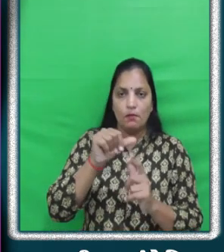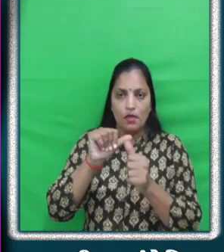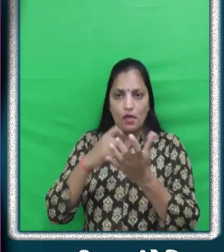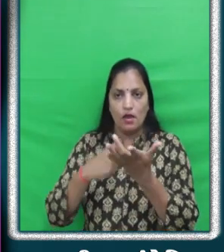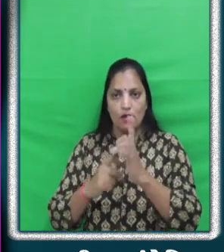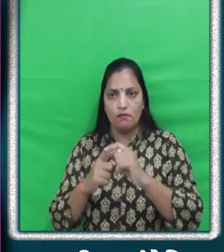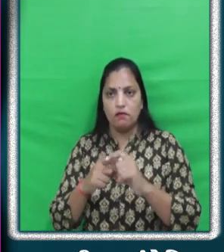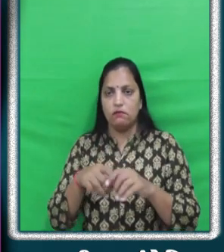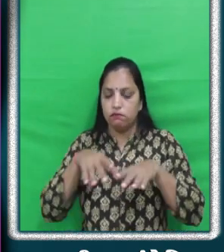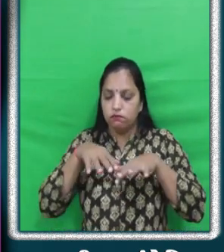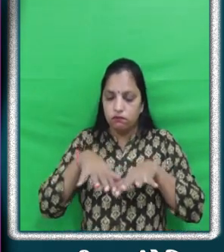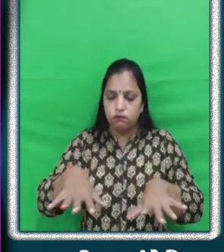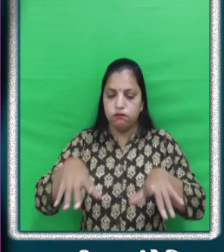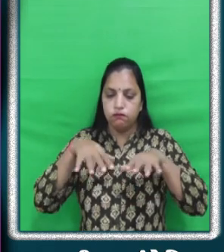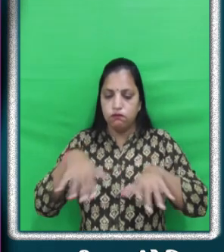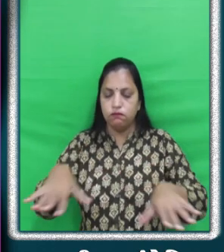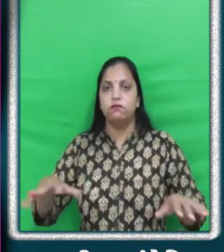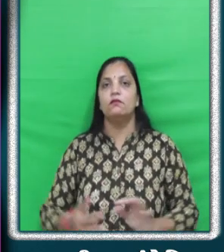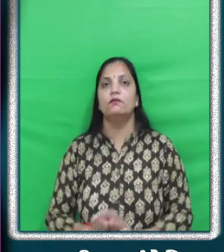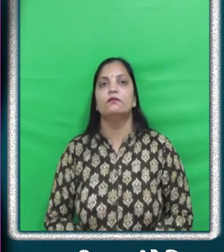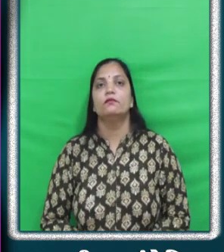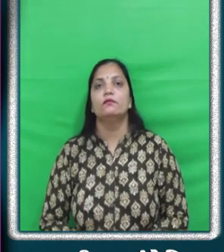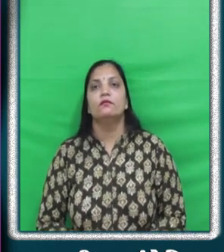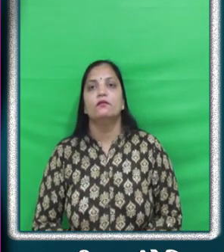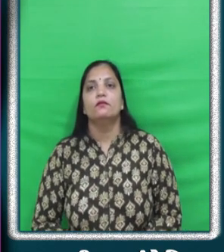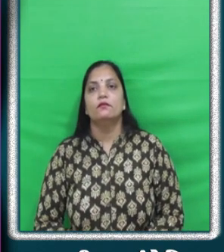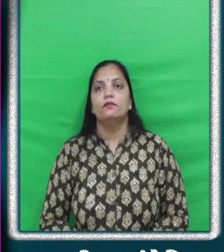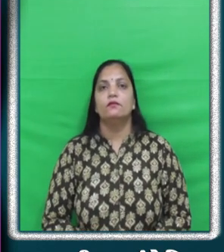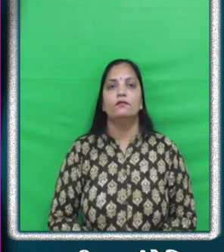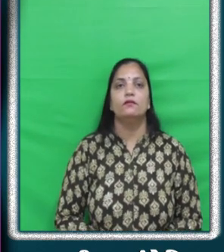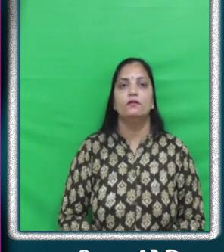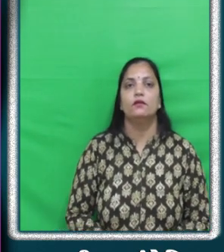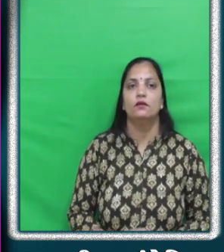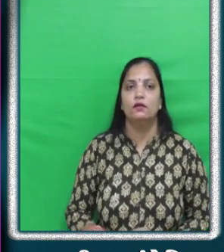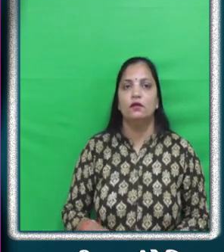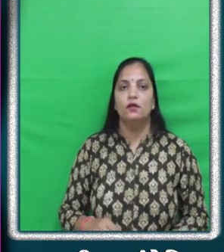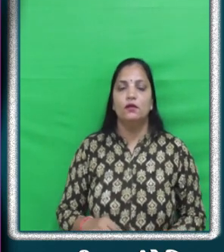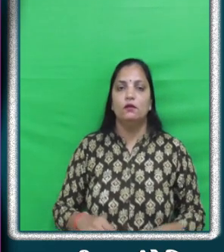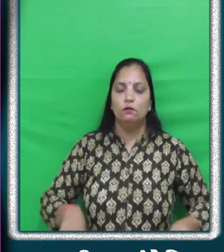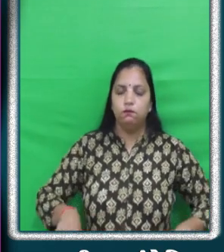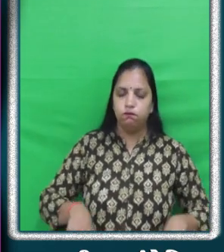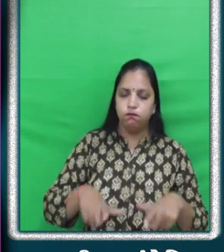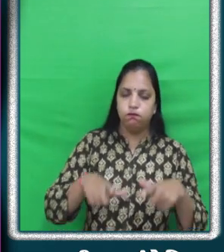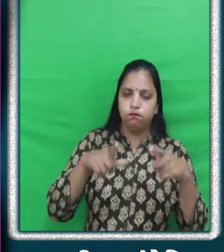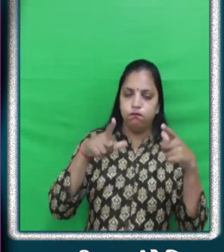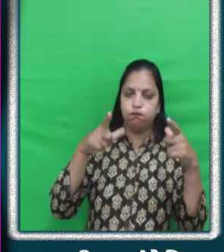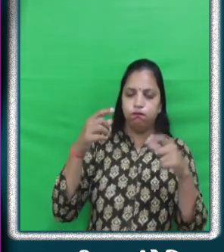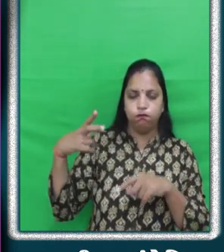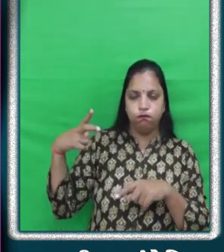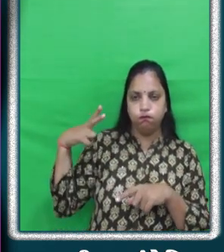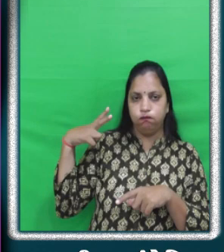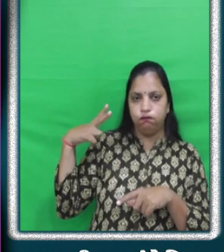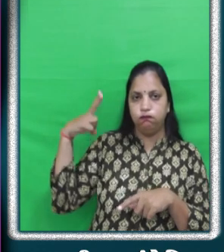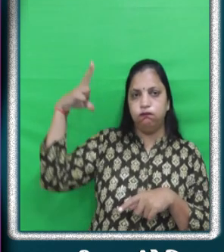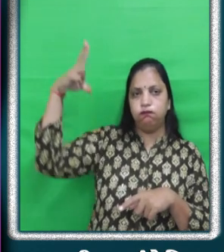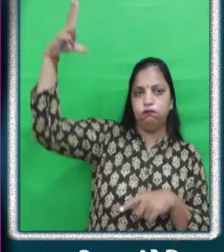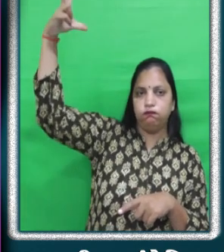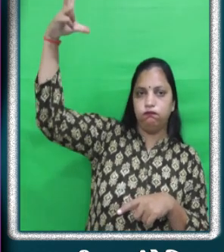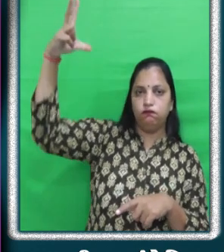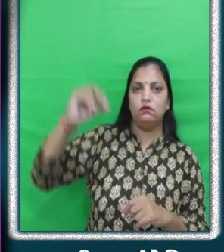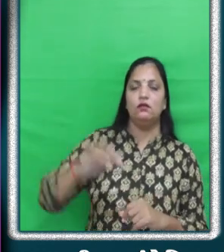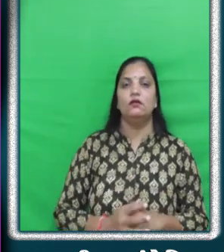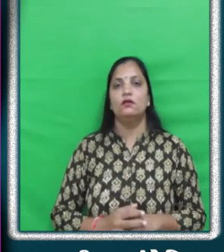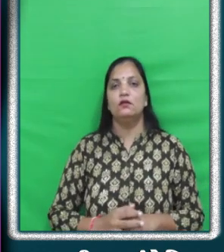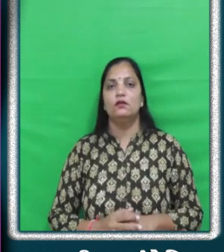અંદર કરી શકે. એ ખૂબ જ ઊંચી વનસ્પતિઓમાં સુદ્રઢ પરિવહન